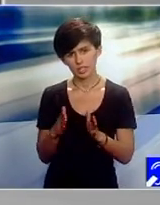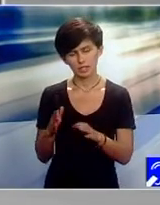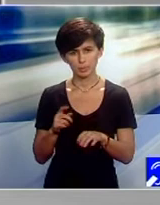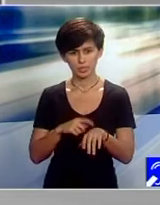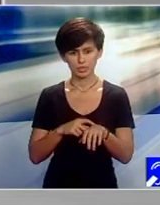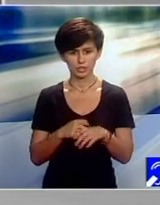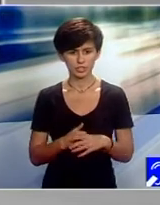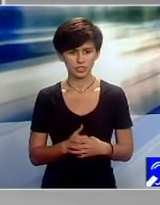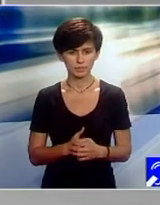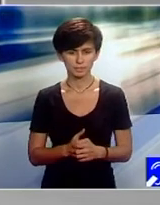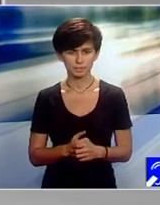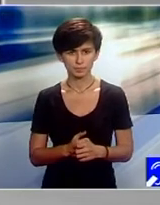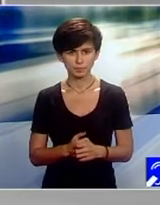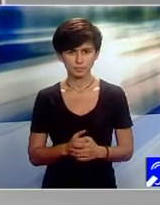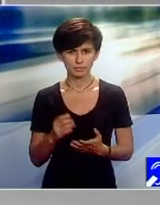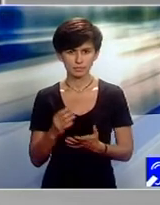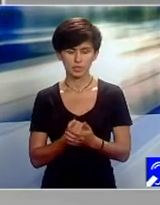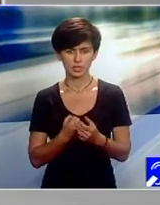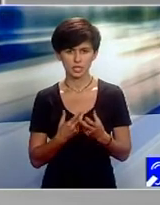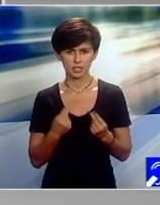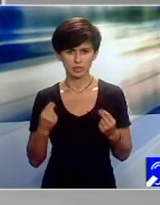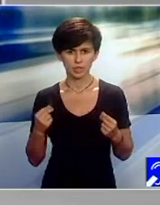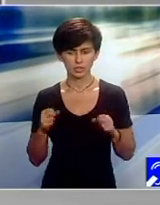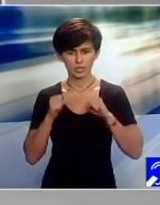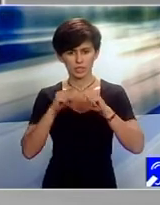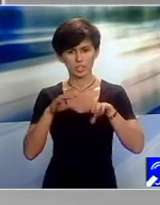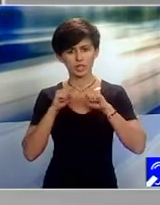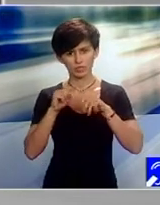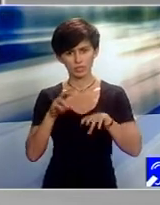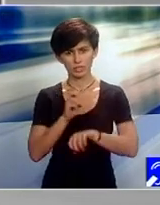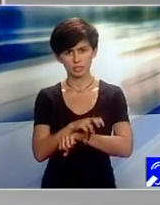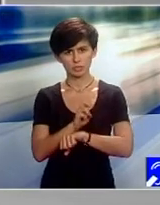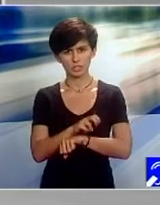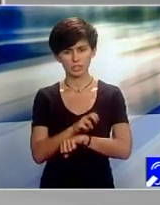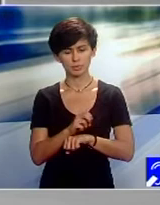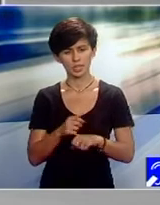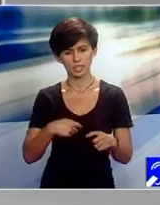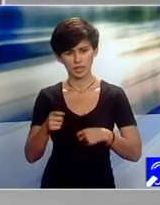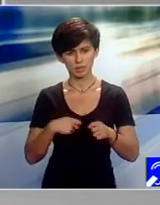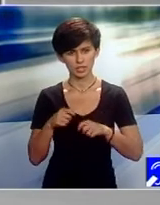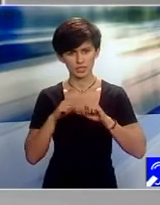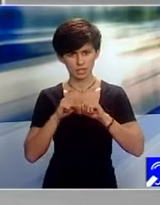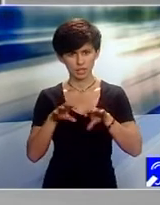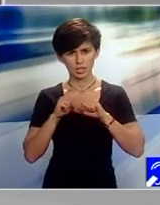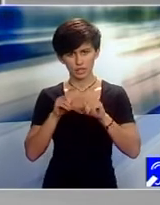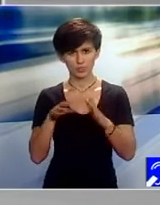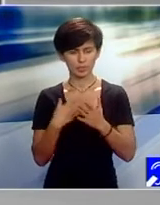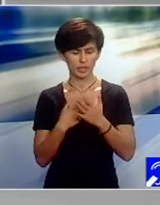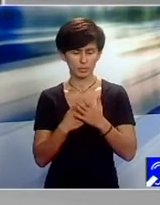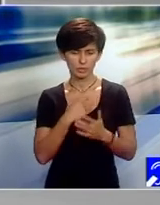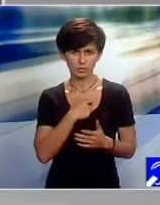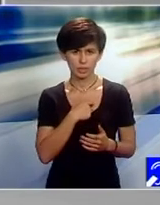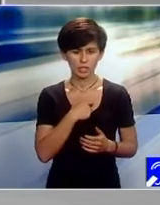la obținerea cât mai multor informații și participarea la astfel de campanii de informare pentru a putea